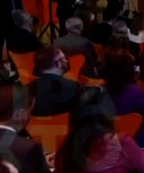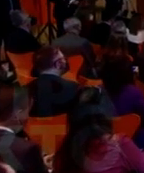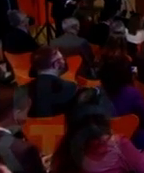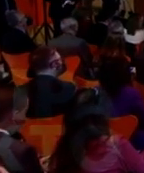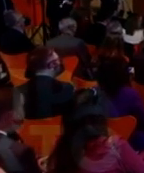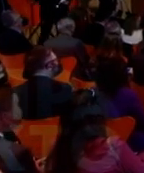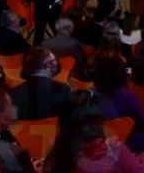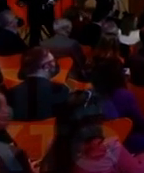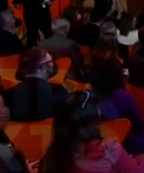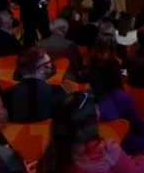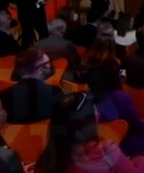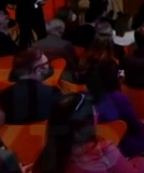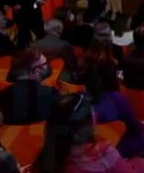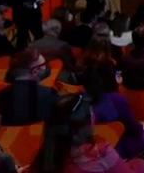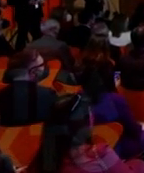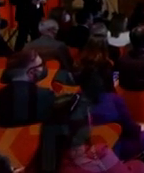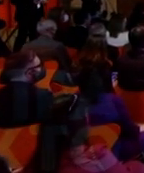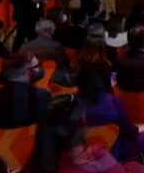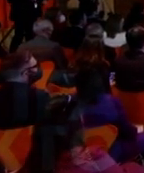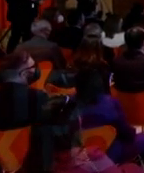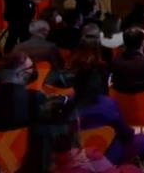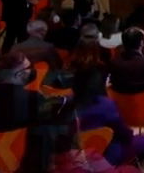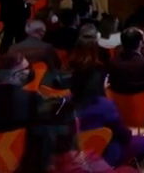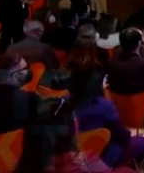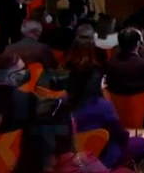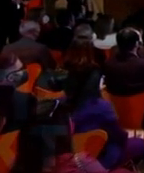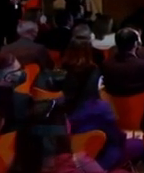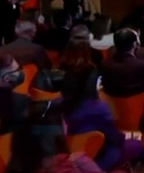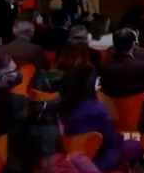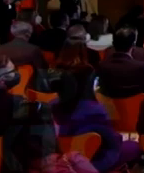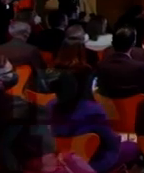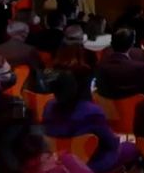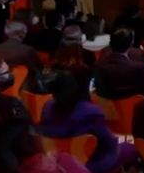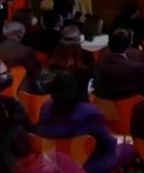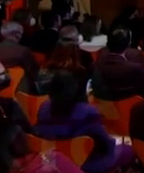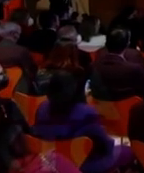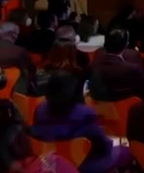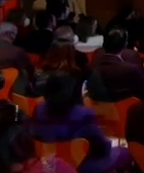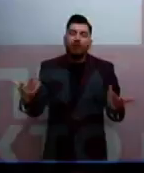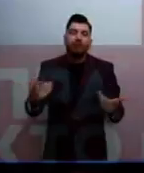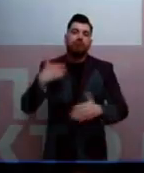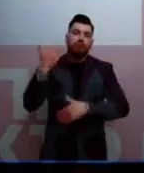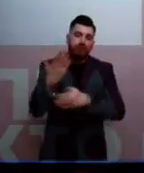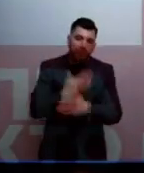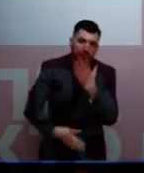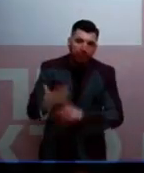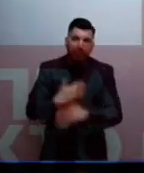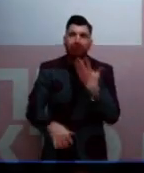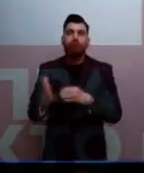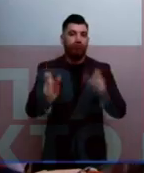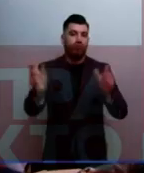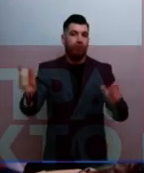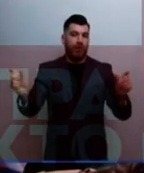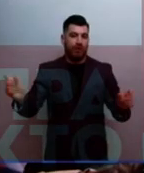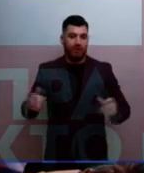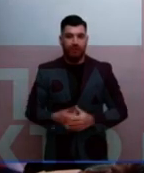Πρωθυπουργέ, κύριοι Υπουργοί, καλώς ήρθατε κυρίες και κύριοι. Σας ευχαριστούμε που είστε εδώ σήμερα στην εκδήλωση καθυστερήσεις με